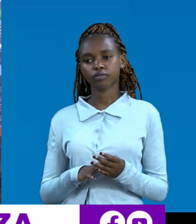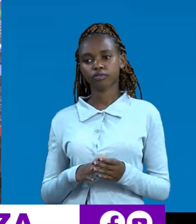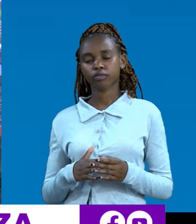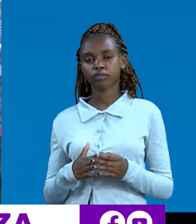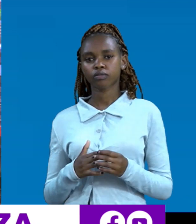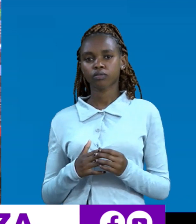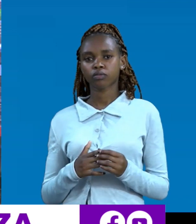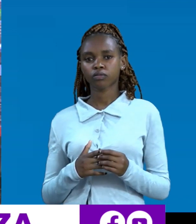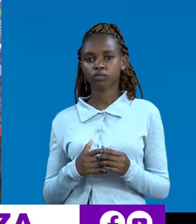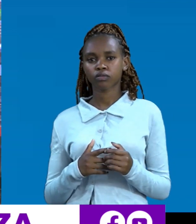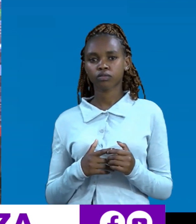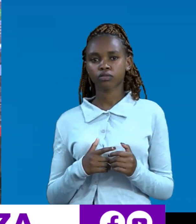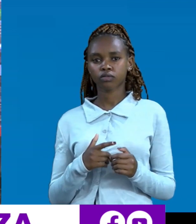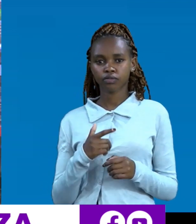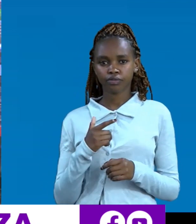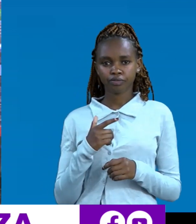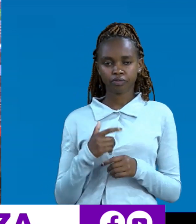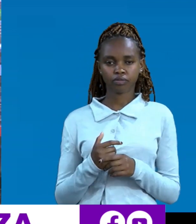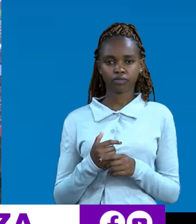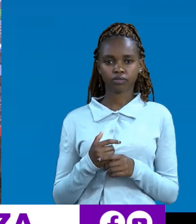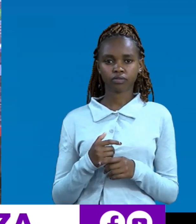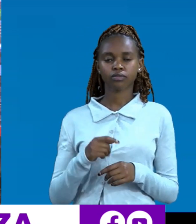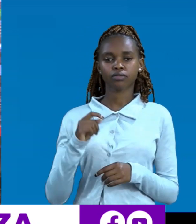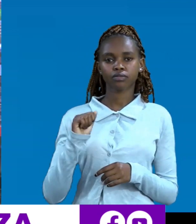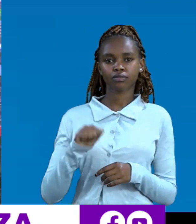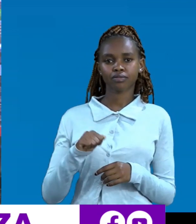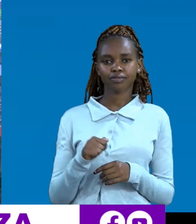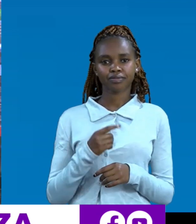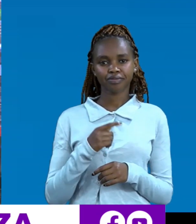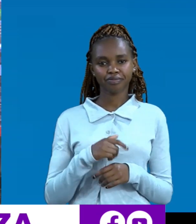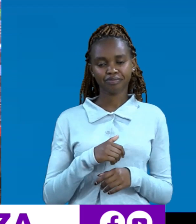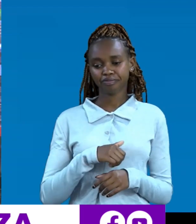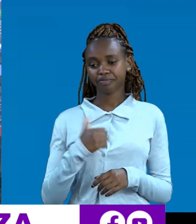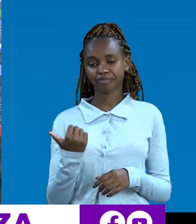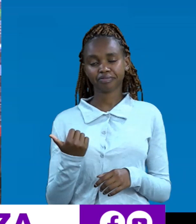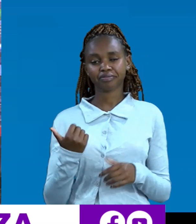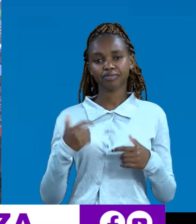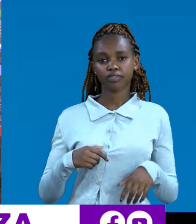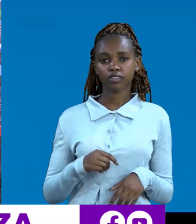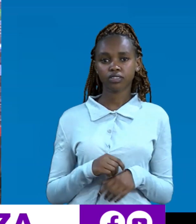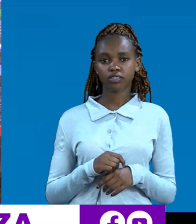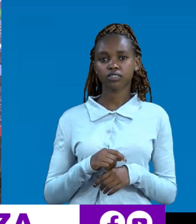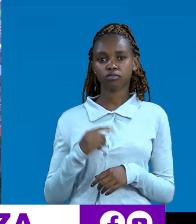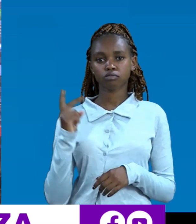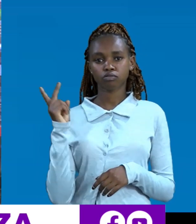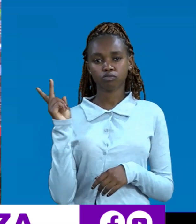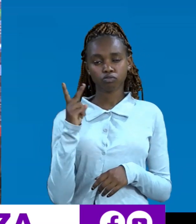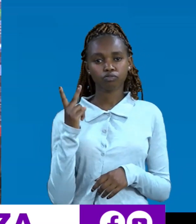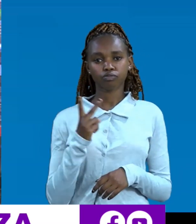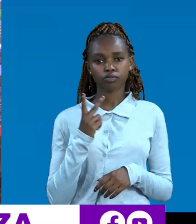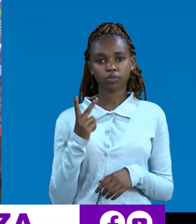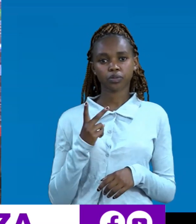yetu na watu nye tulikuwa kwa ile stataja ni gani? Ndiyo. Tulikuwa kwa ile nini ingine? Karibu tukue. Itakuwa round 2. Karibu watu wawe